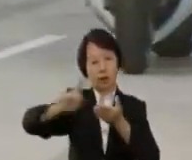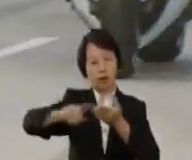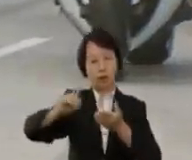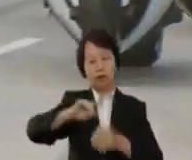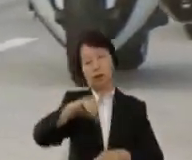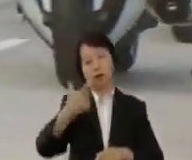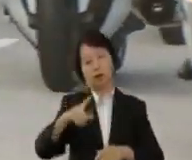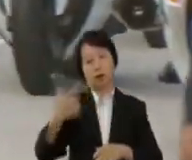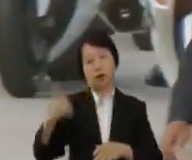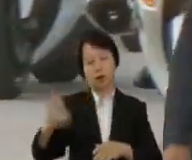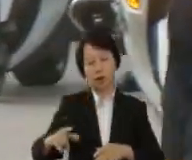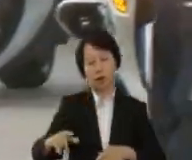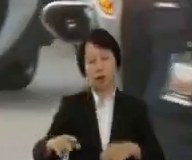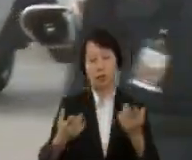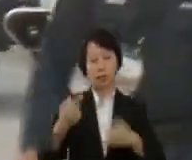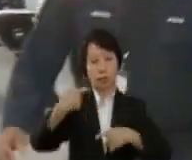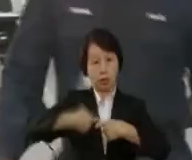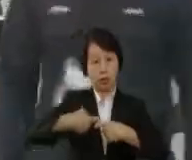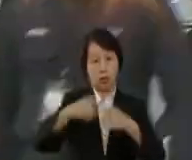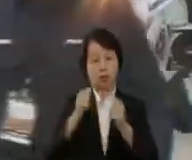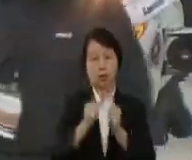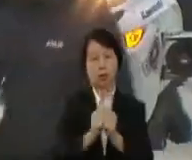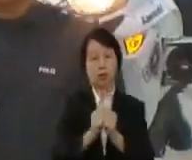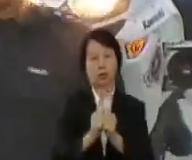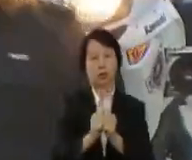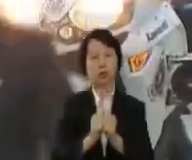berkaitan dengan penugasan JSPT.